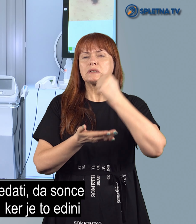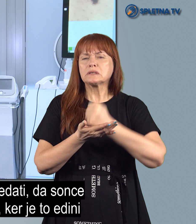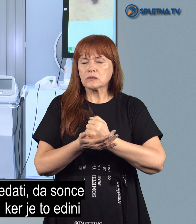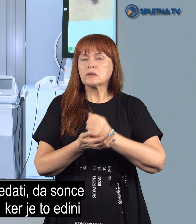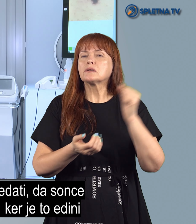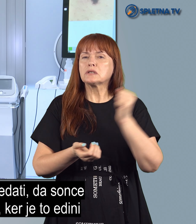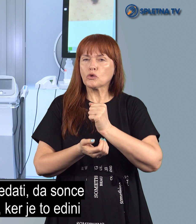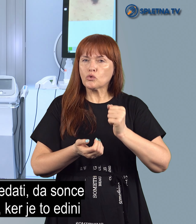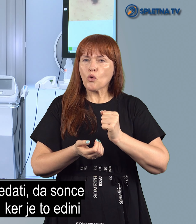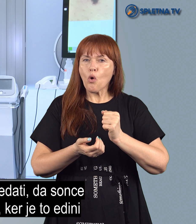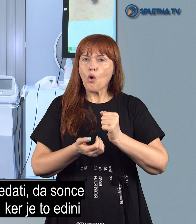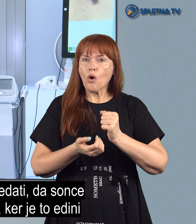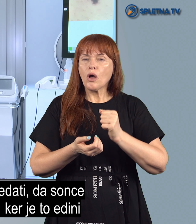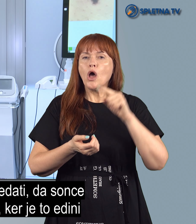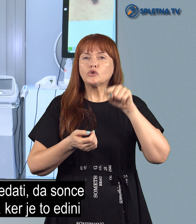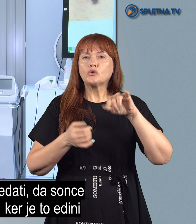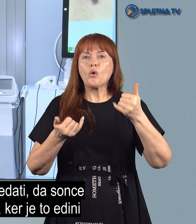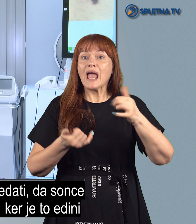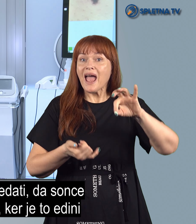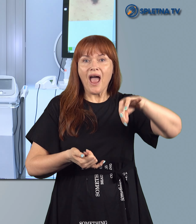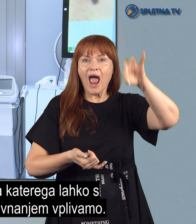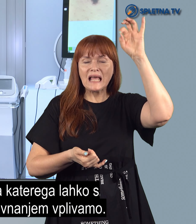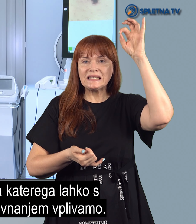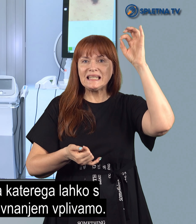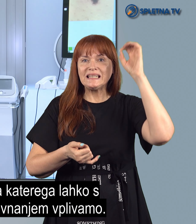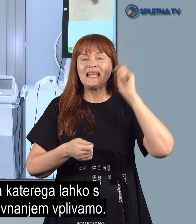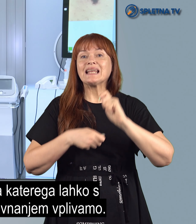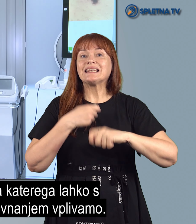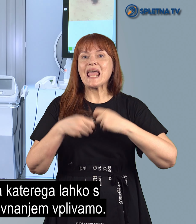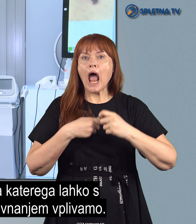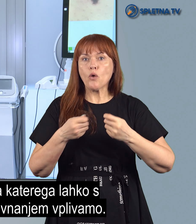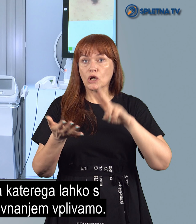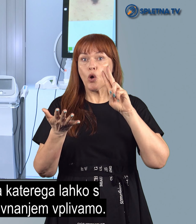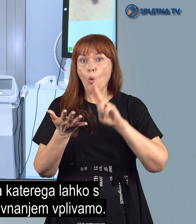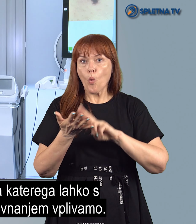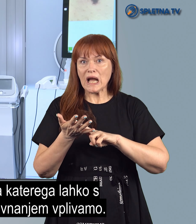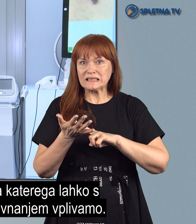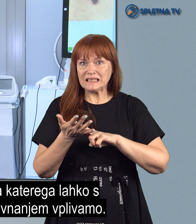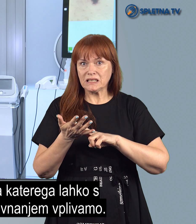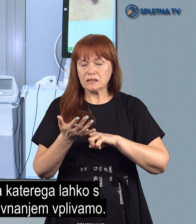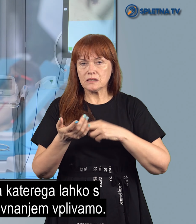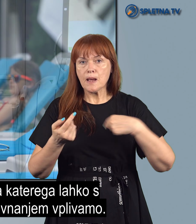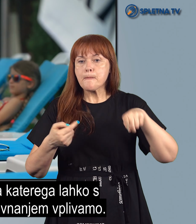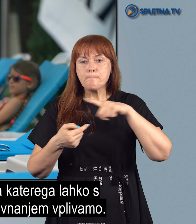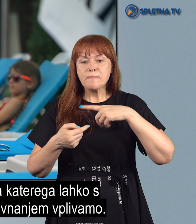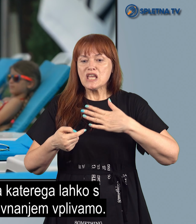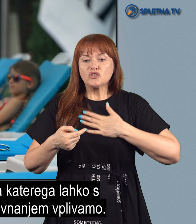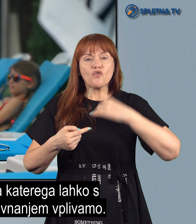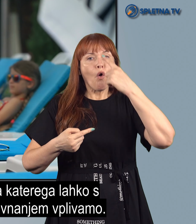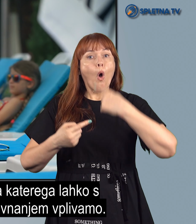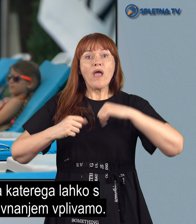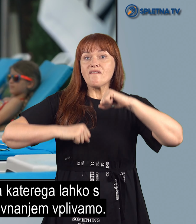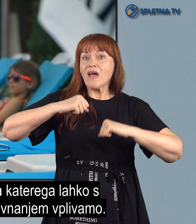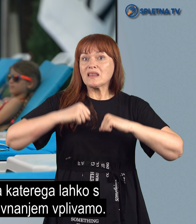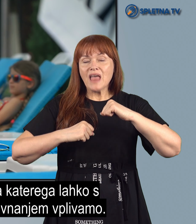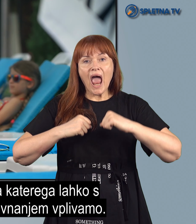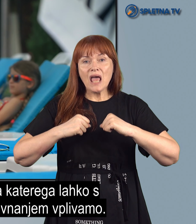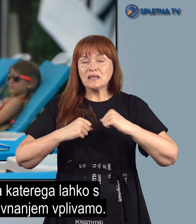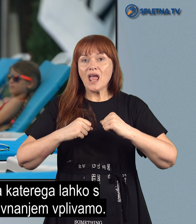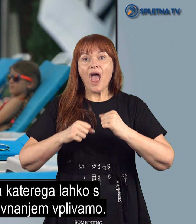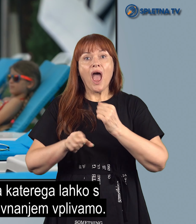zato tako, ker je to edini dejavnik v resnici, na katerega mi svojim vedenjem